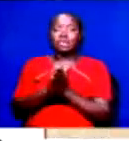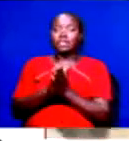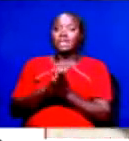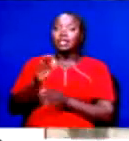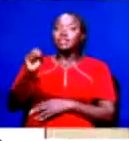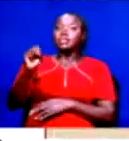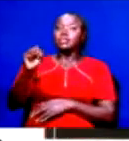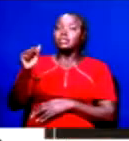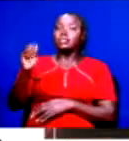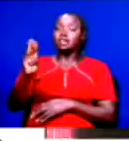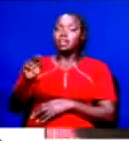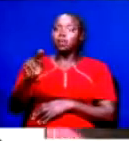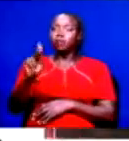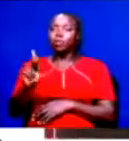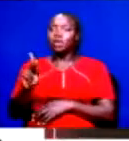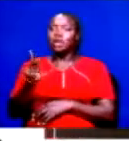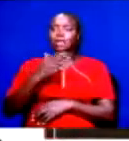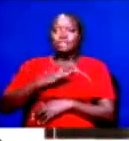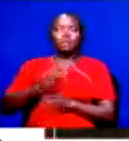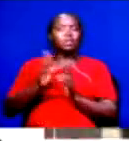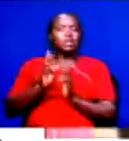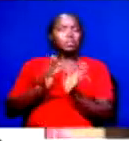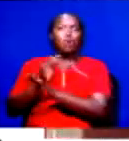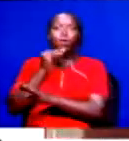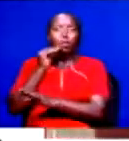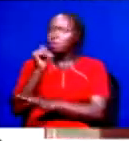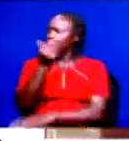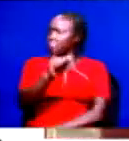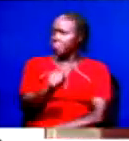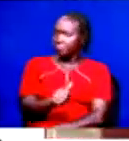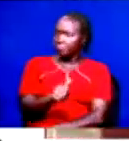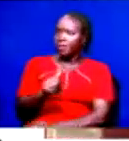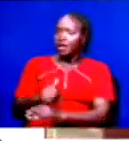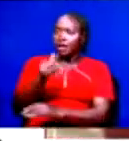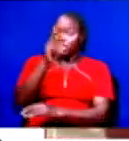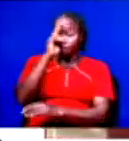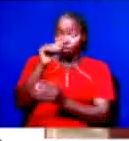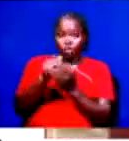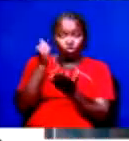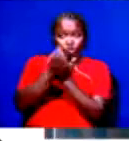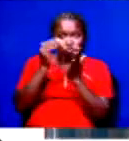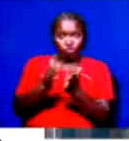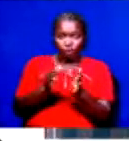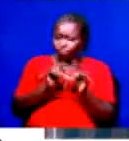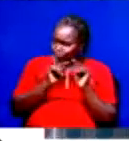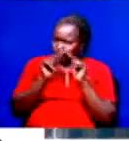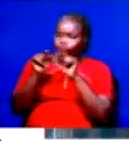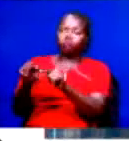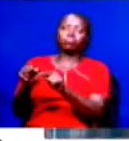ya Samburu, haziko tayari kurejea makazi yao hata baada ya maafisa zaidi ya usalama kupelekwa katika